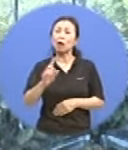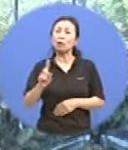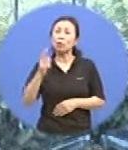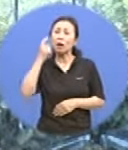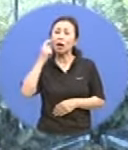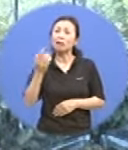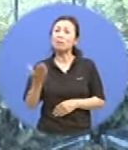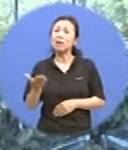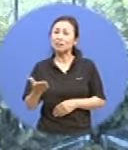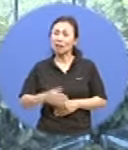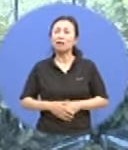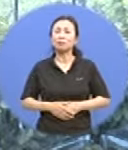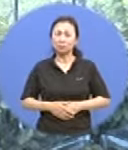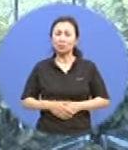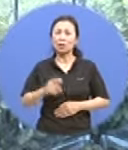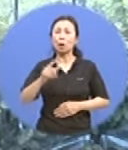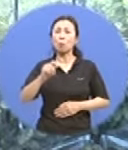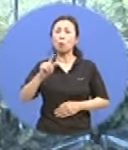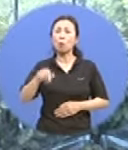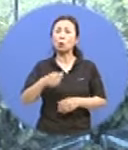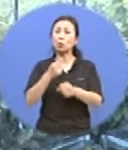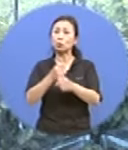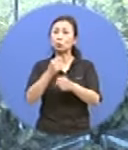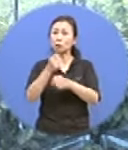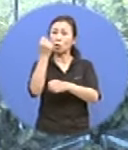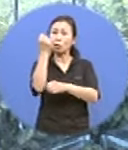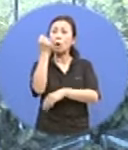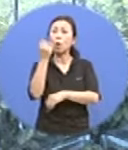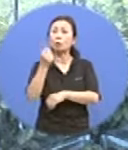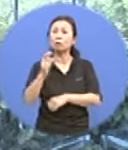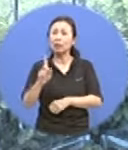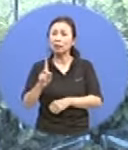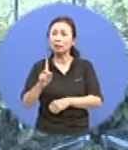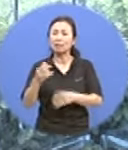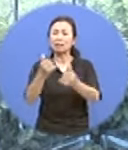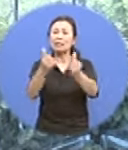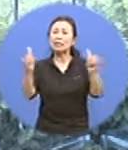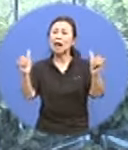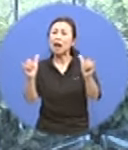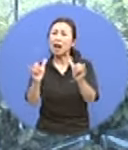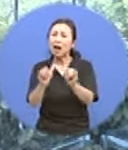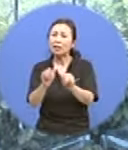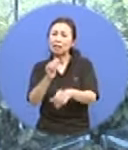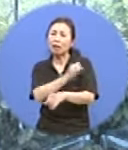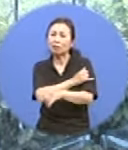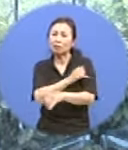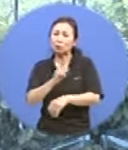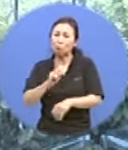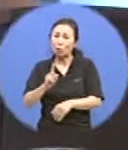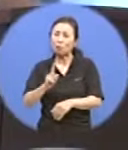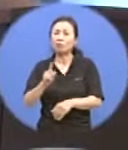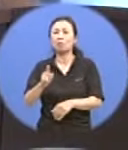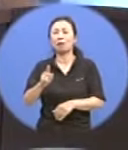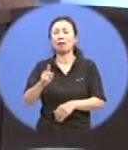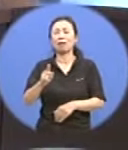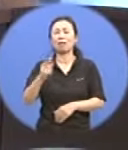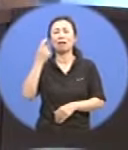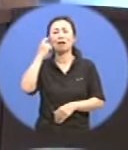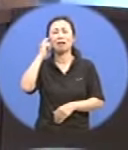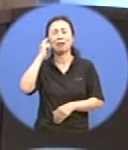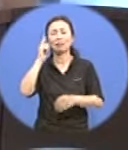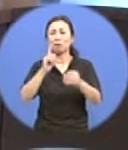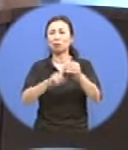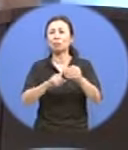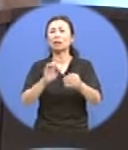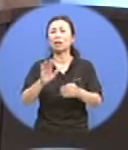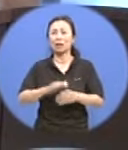かに社会に役立つ商品サービスを提案するかということをちょっとお話しさせてもらいましたけども、環境